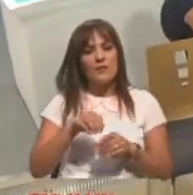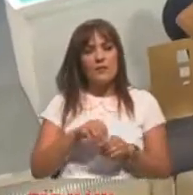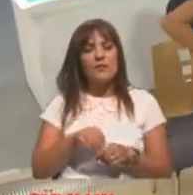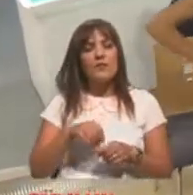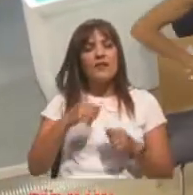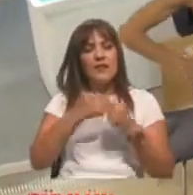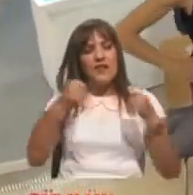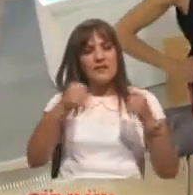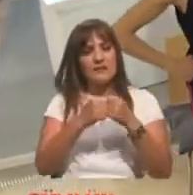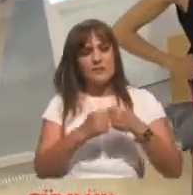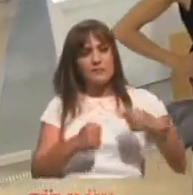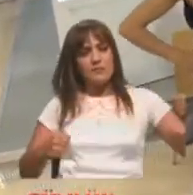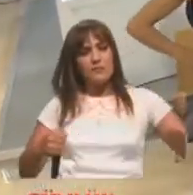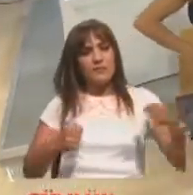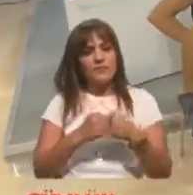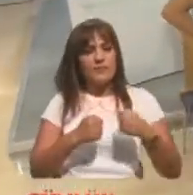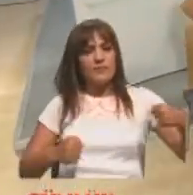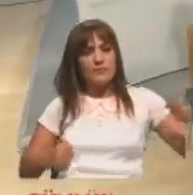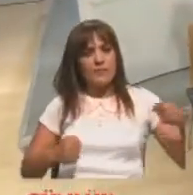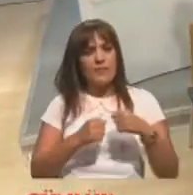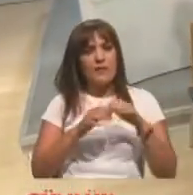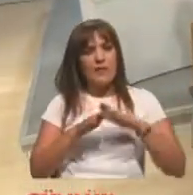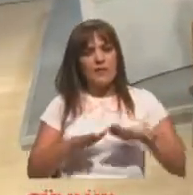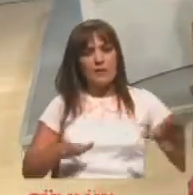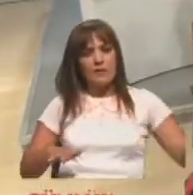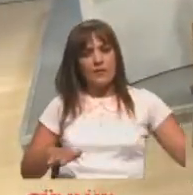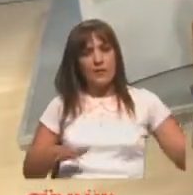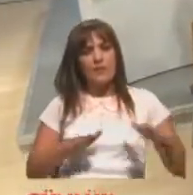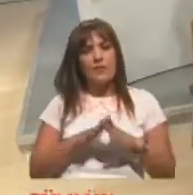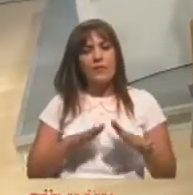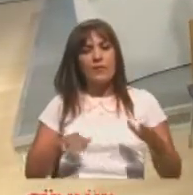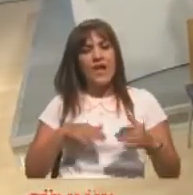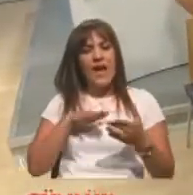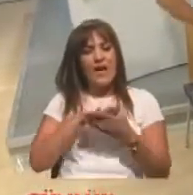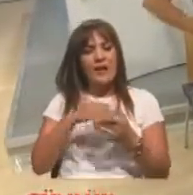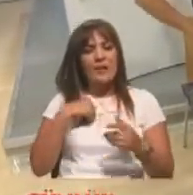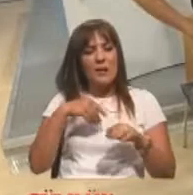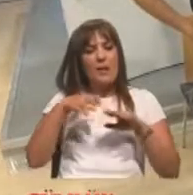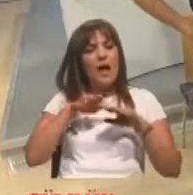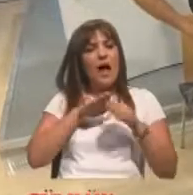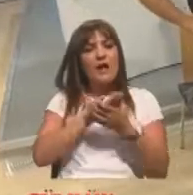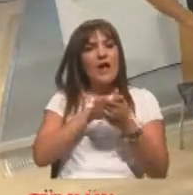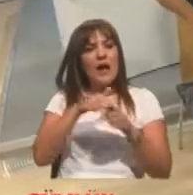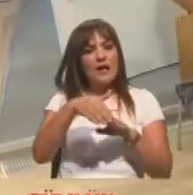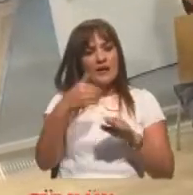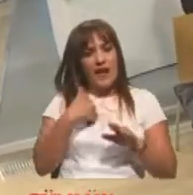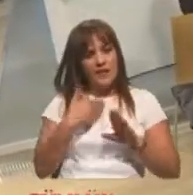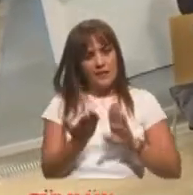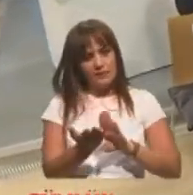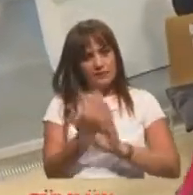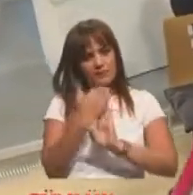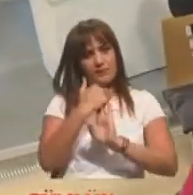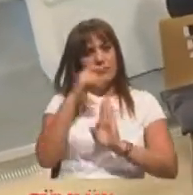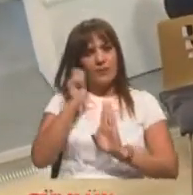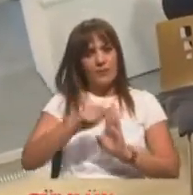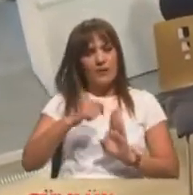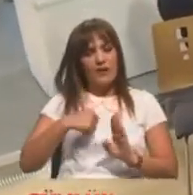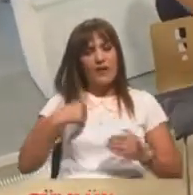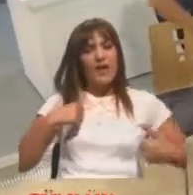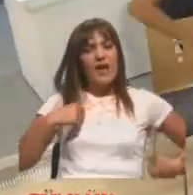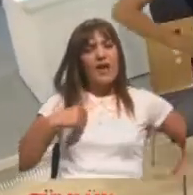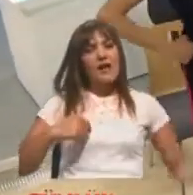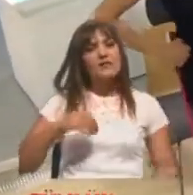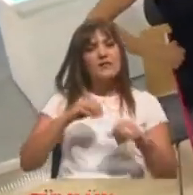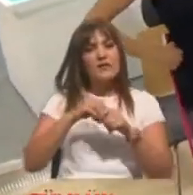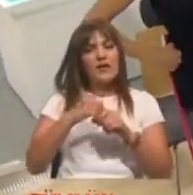İt, bırak. İt. Ayak parmak ucunu kendine doğru çekerek yap. Ve dış kalçayı